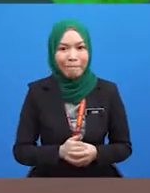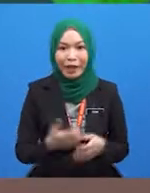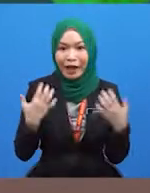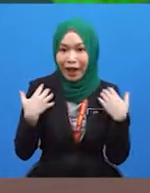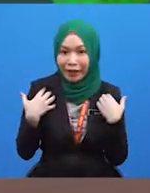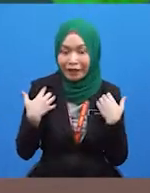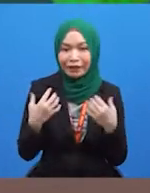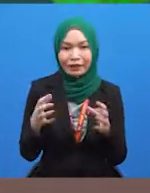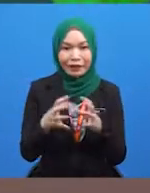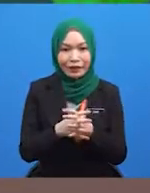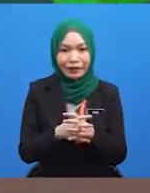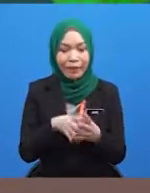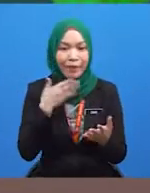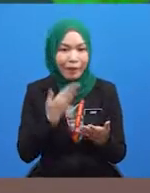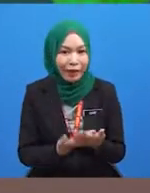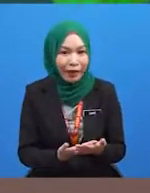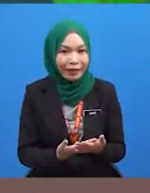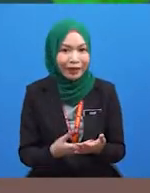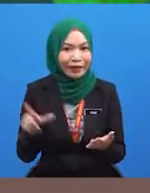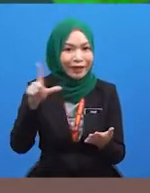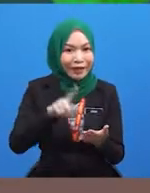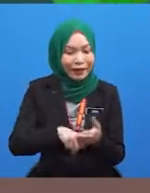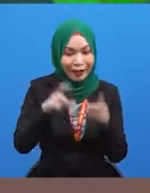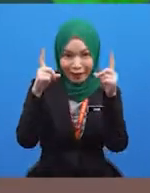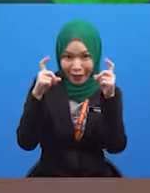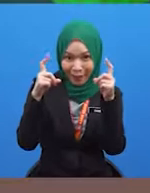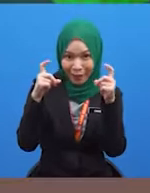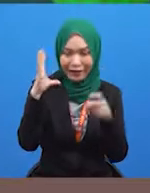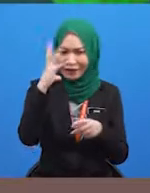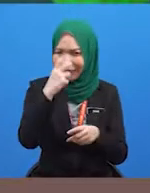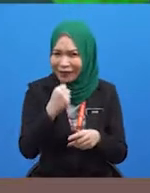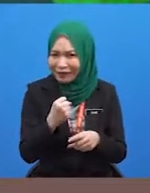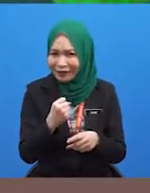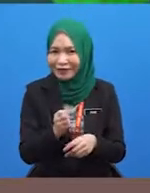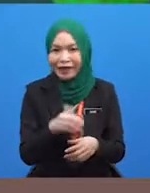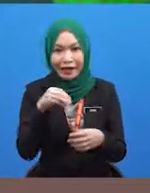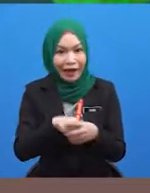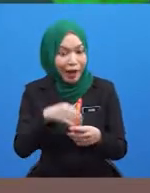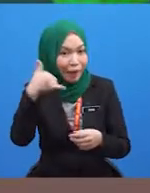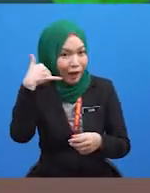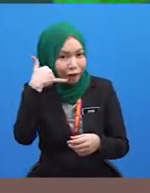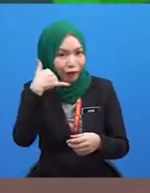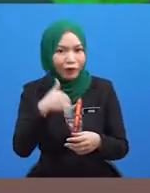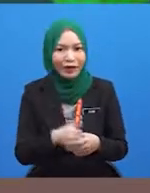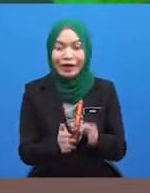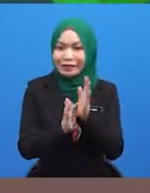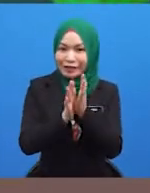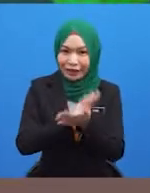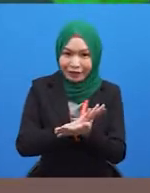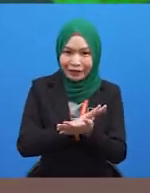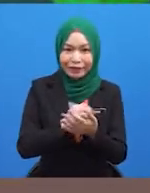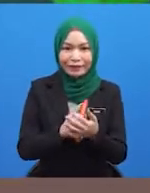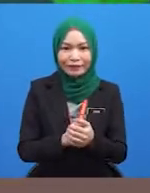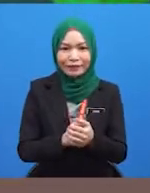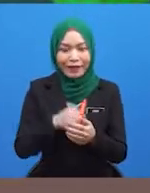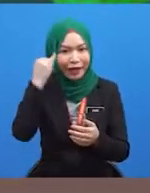penambahbaikan dengan meletakkan kamera berkuasa tinggi dalam telefon bimbit. Jadi, sumber